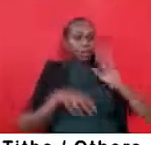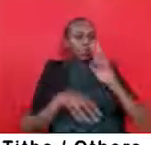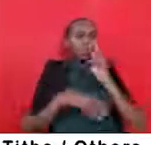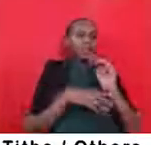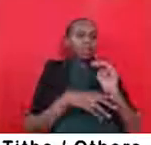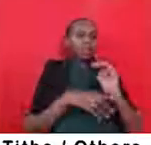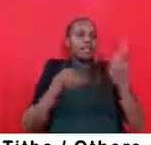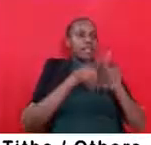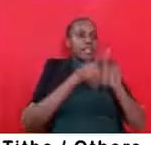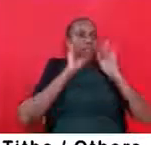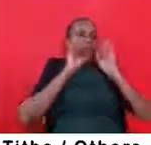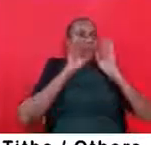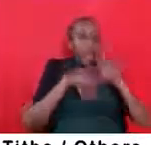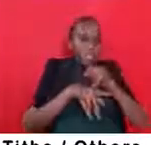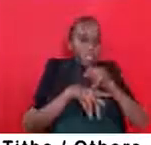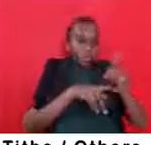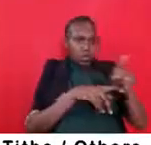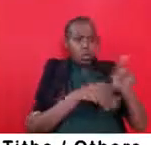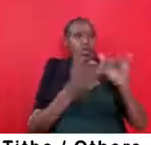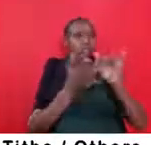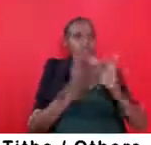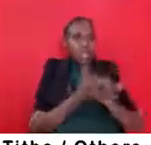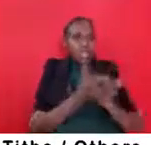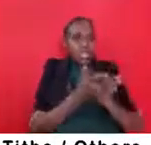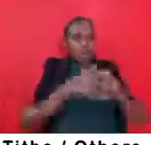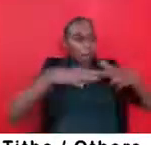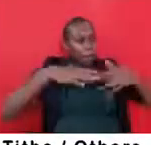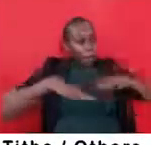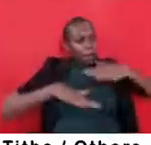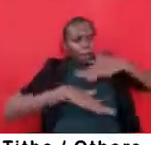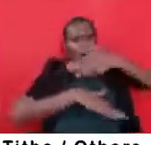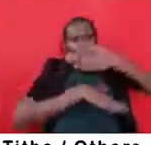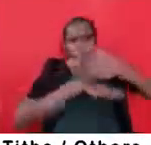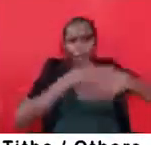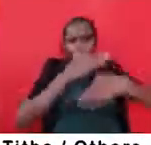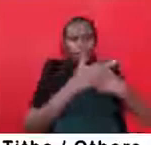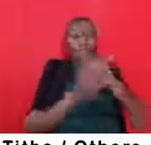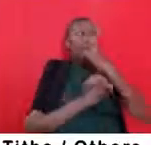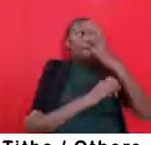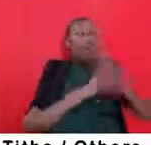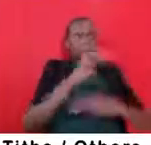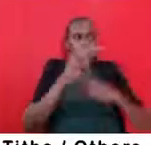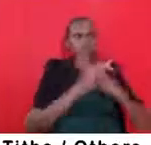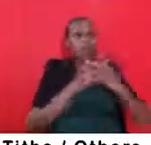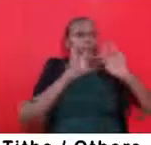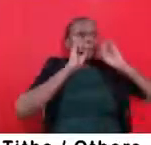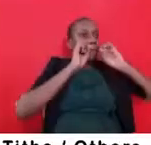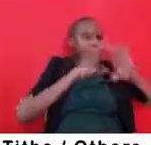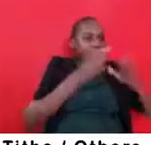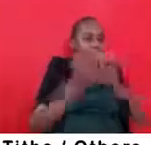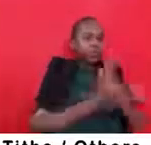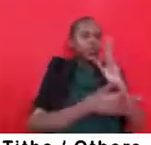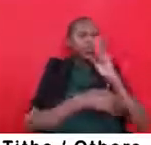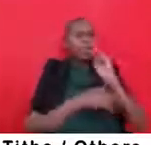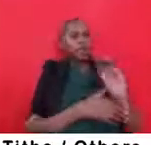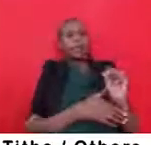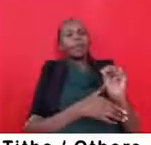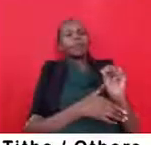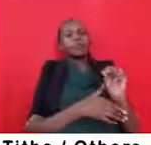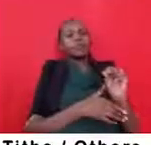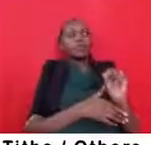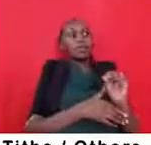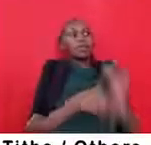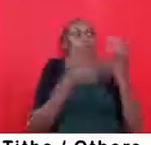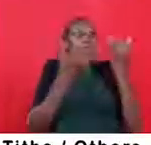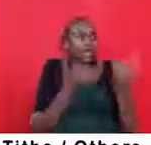Na nitakubariki kiasi ya kwamba watu wote wa ulimwengu watabarikiwa kupitia wewe.